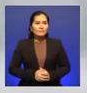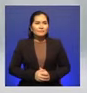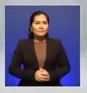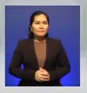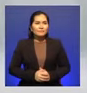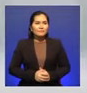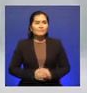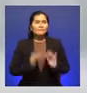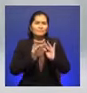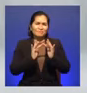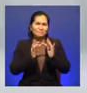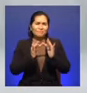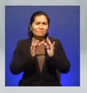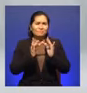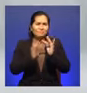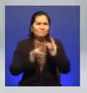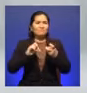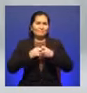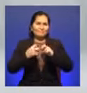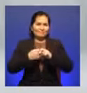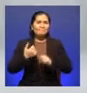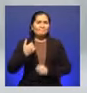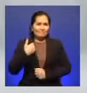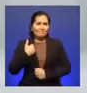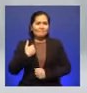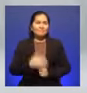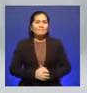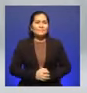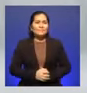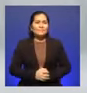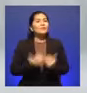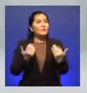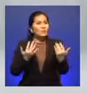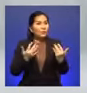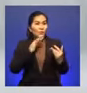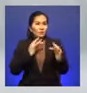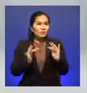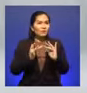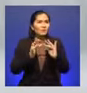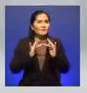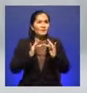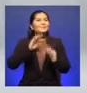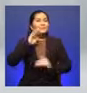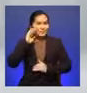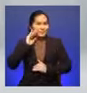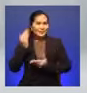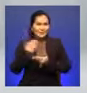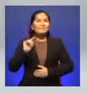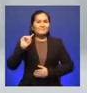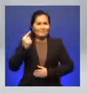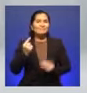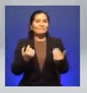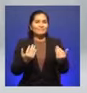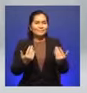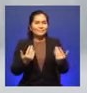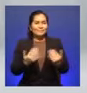ค่ะสัญญาณน่าจะมีปัญหาเล็กน้อยนะคะสำหรับคุณอาซึมิงเดี๋ยวสักครู่สัญญาณมาก็อาจจะขอเชิญคุณอาซึมิงอีกรอบนึ